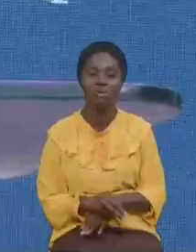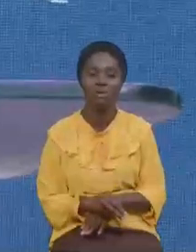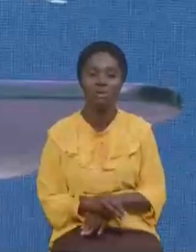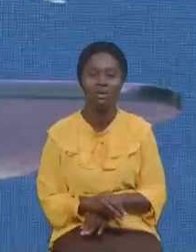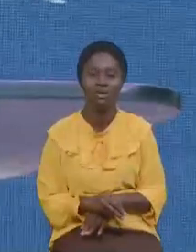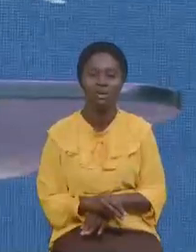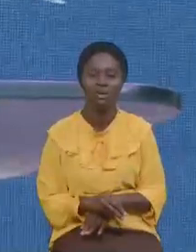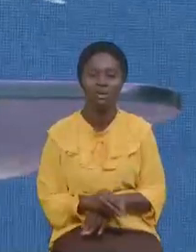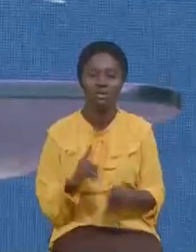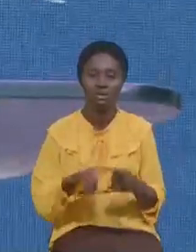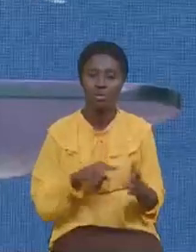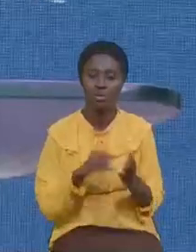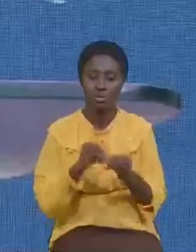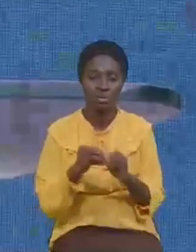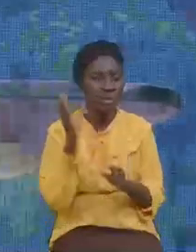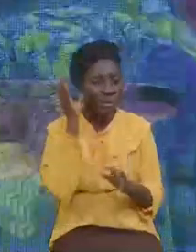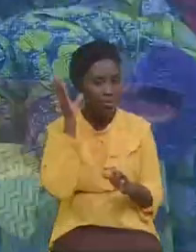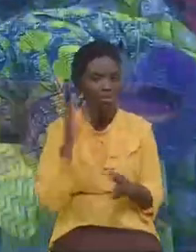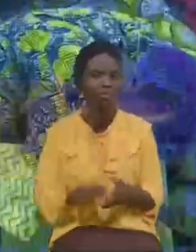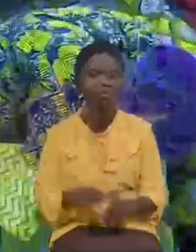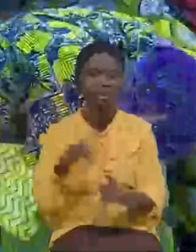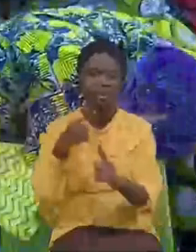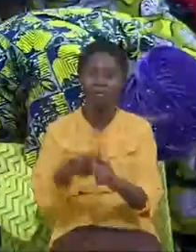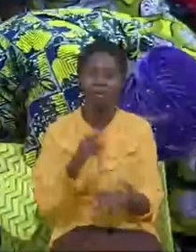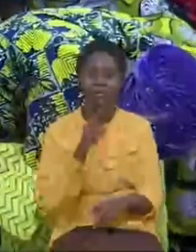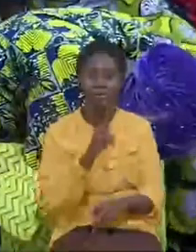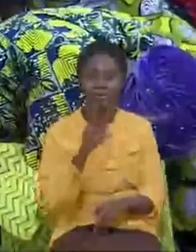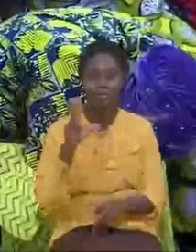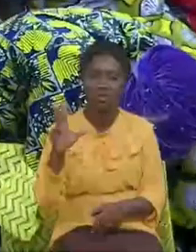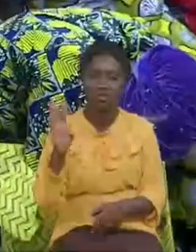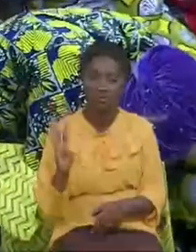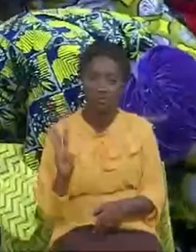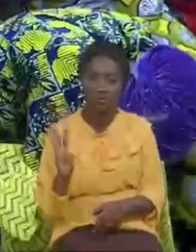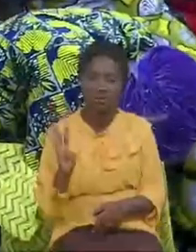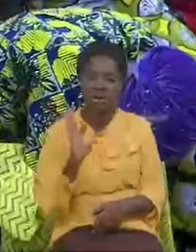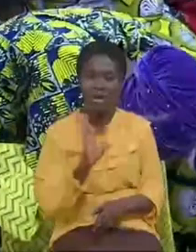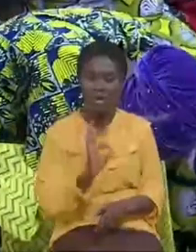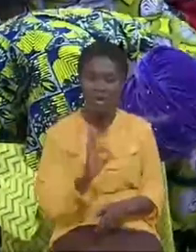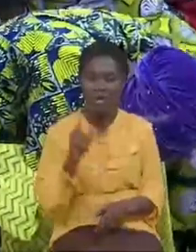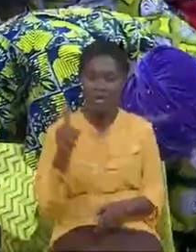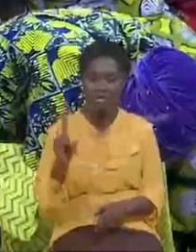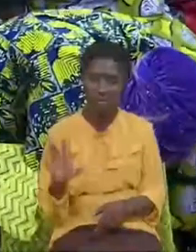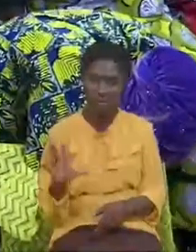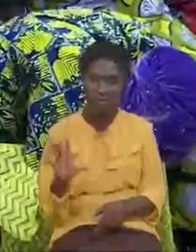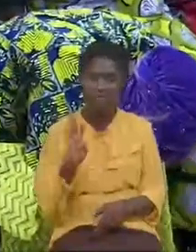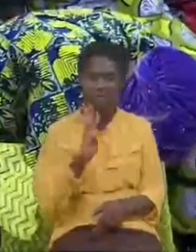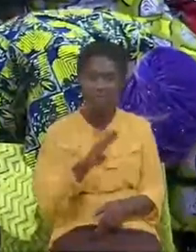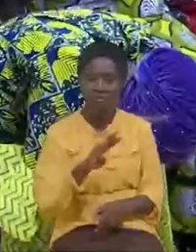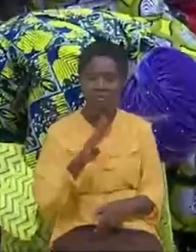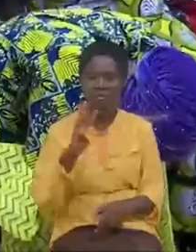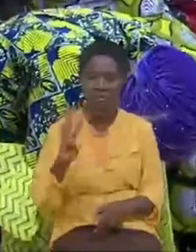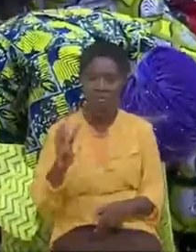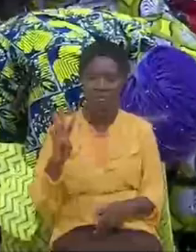par un SMS ou par un message WhatsApp à ce numéro suivant plus 234